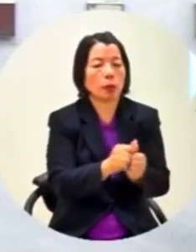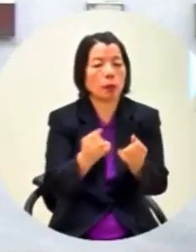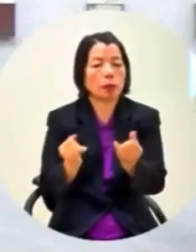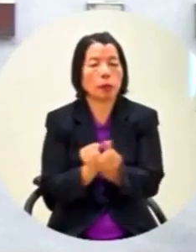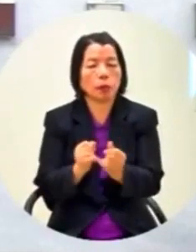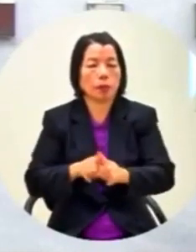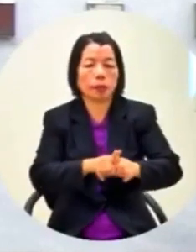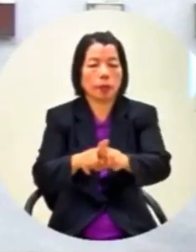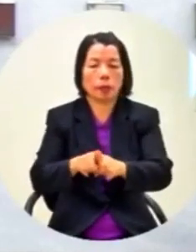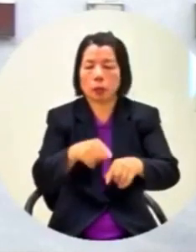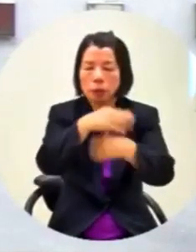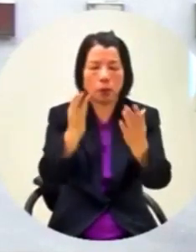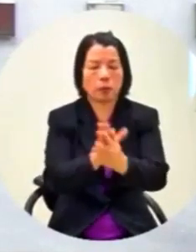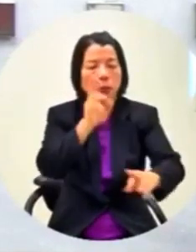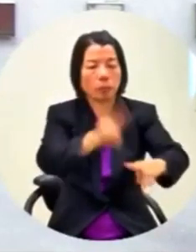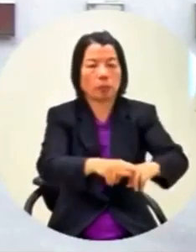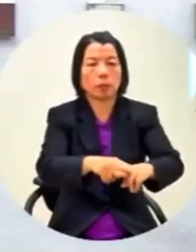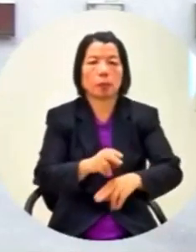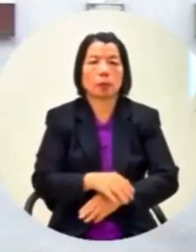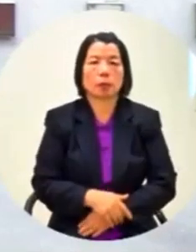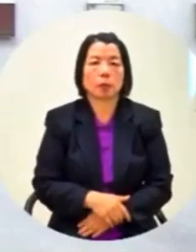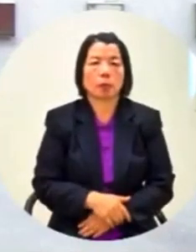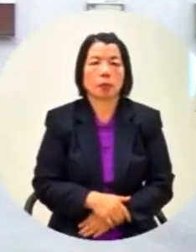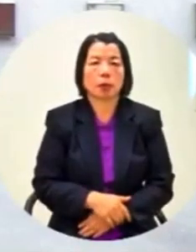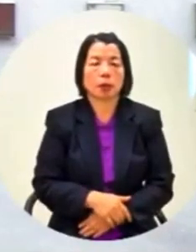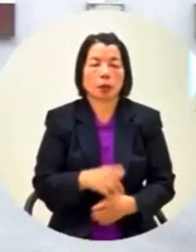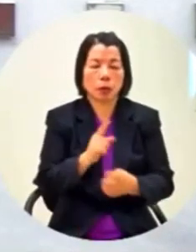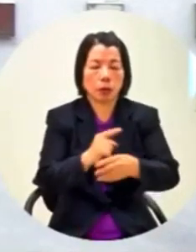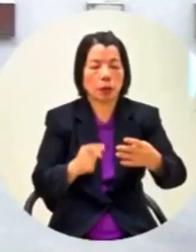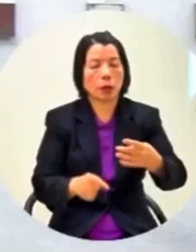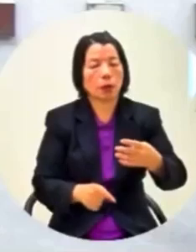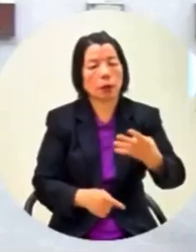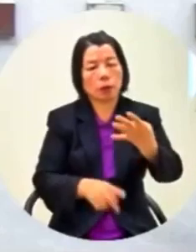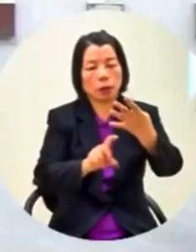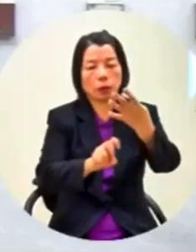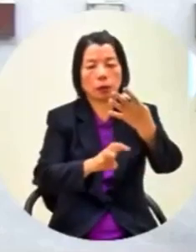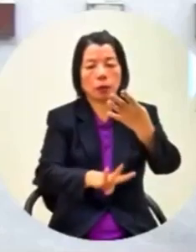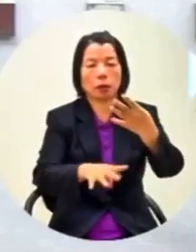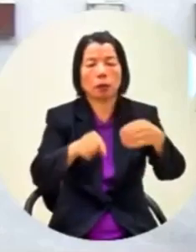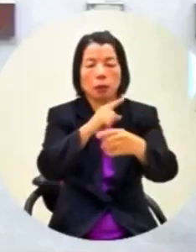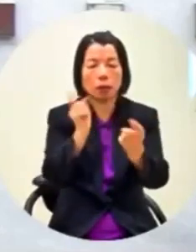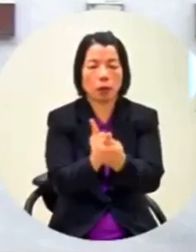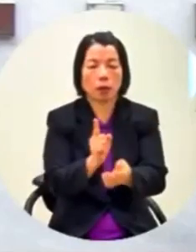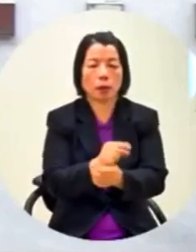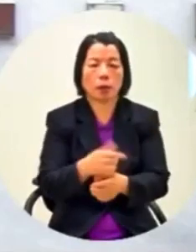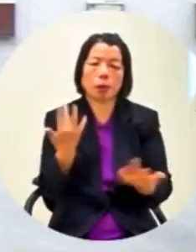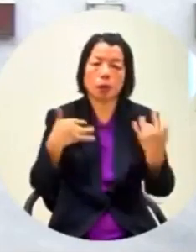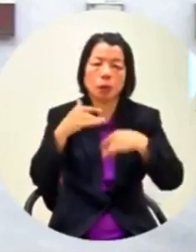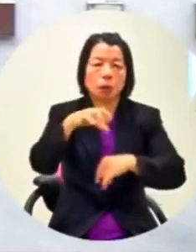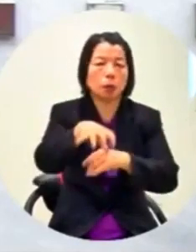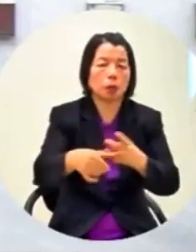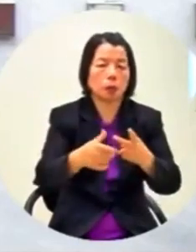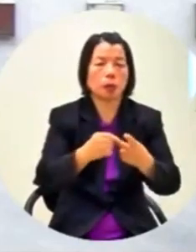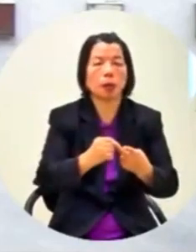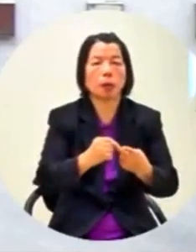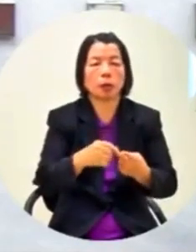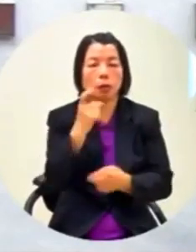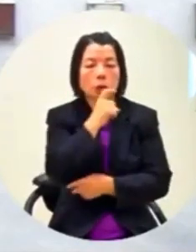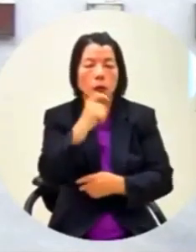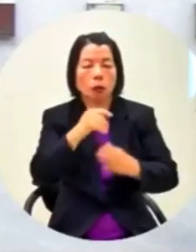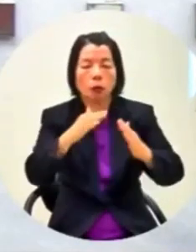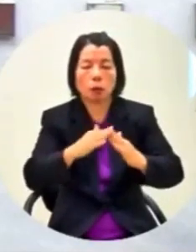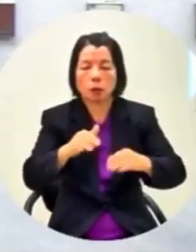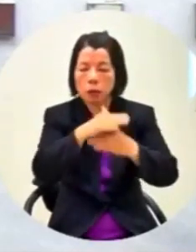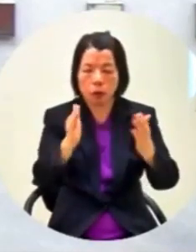要停业，并且在4月24号公告了舞厅、酒家等行业列入实名制的范